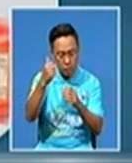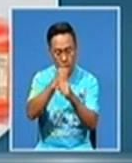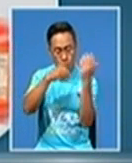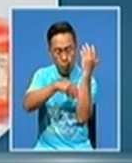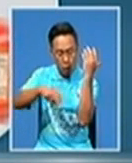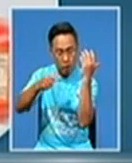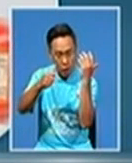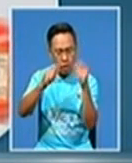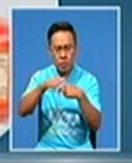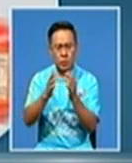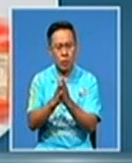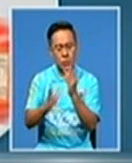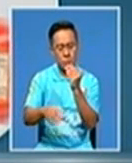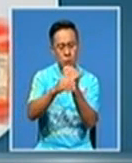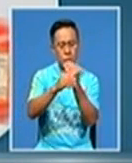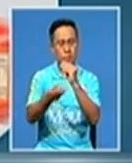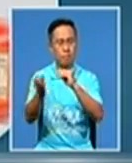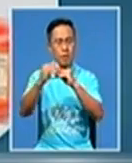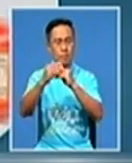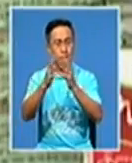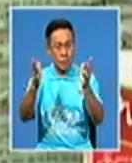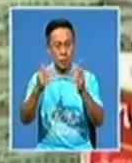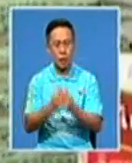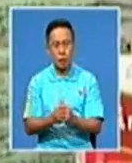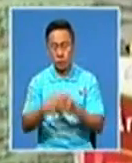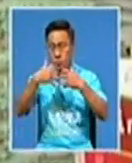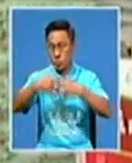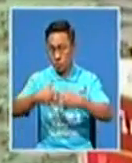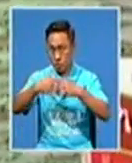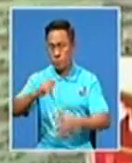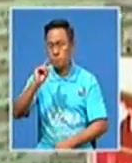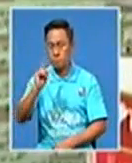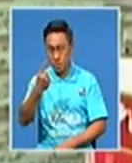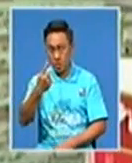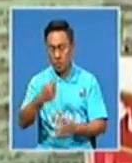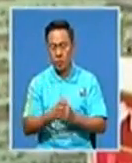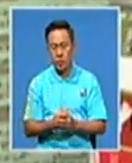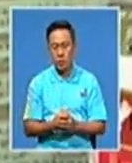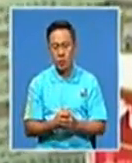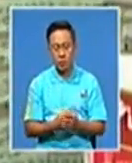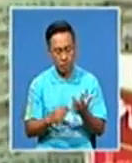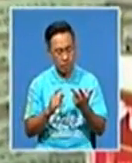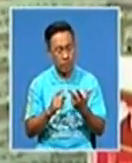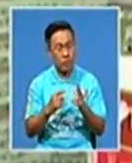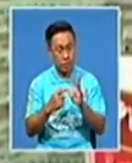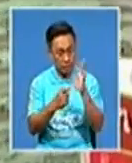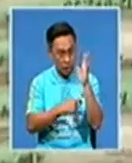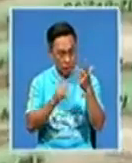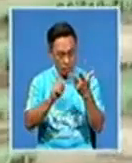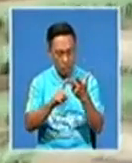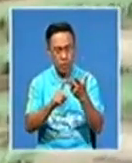ล้วจะผลิตอะไรที่ใช้โพแทสเซียมได้อีกเยอะไอ้นี่คือฐานอุตสาหกรรมใหม่นอกจากยางก็มีตัวนี้อีกนะ